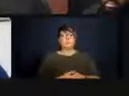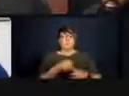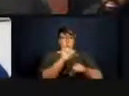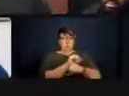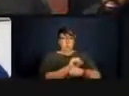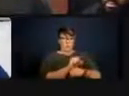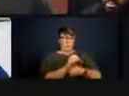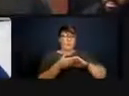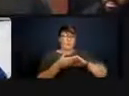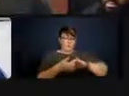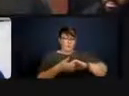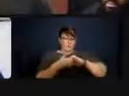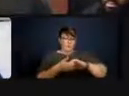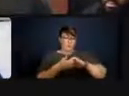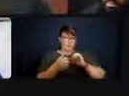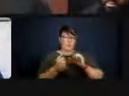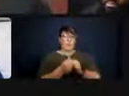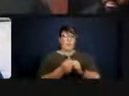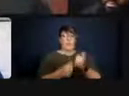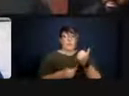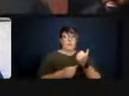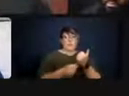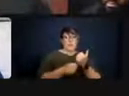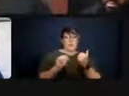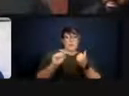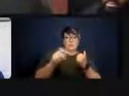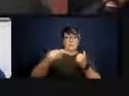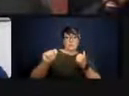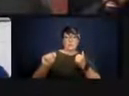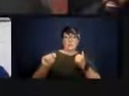wao, tunawakubalisha, tunawapa kibali.